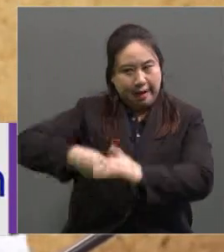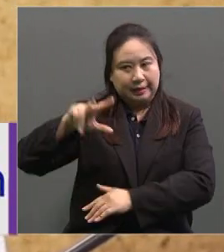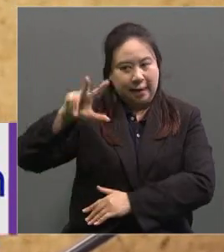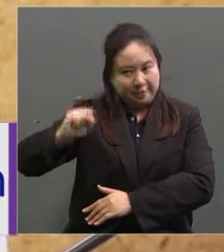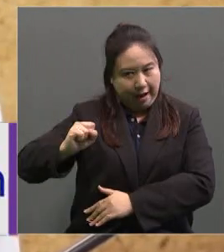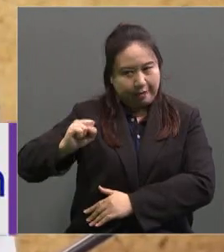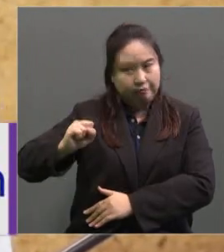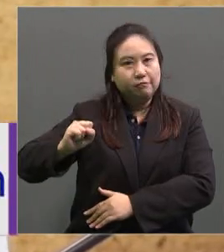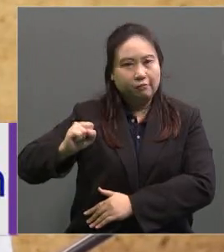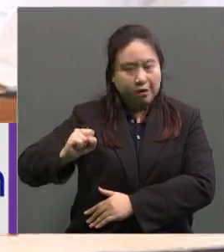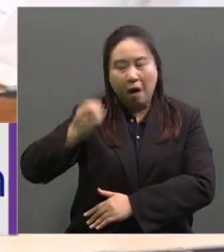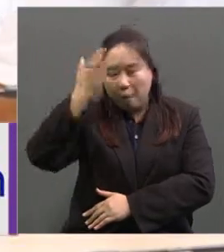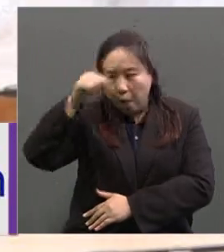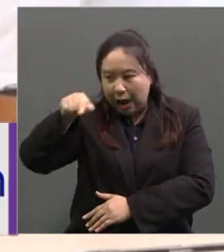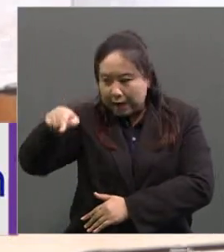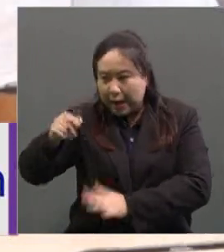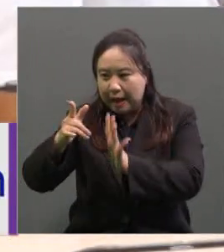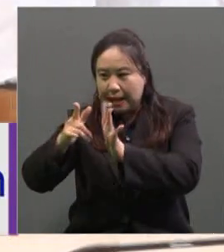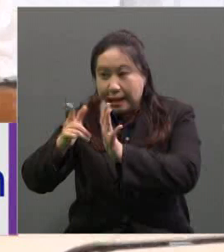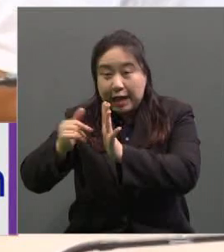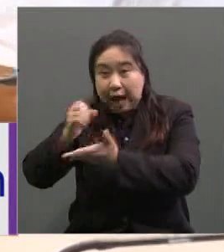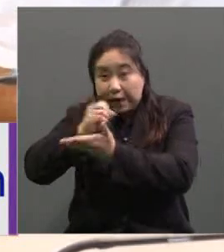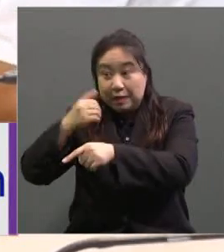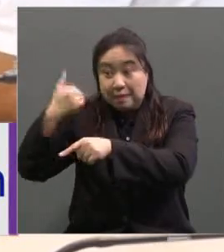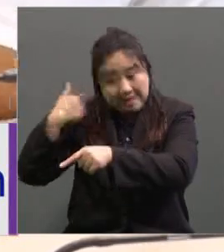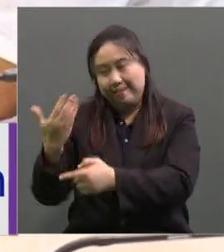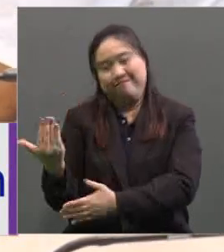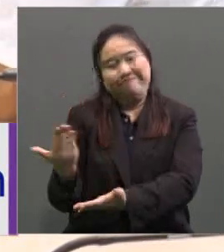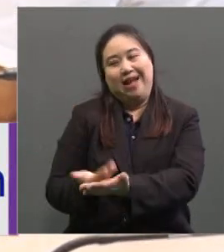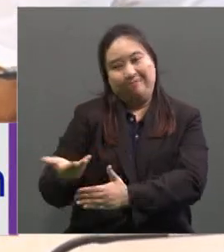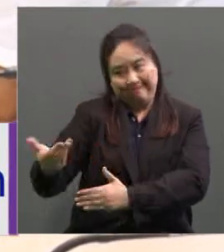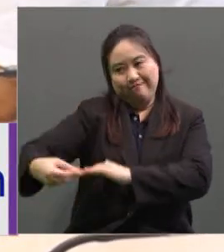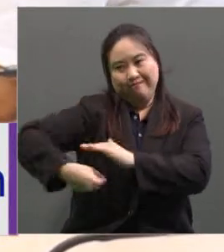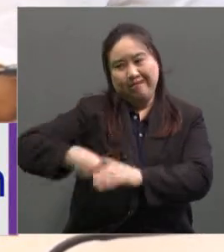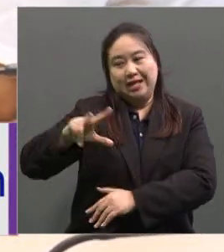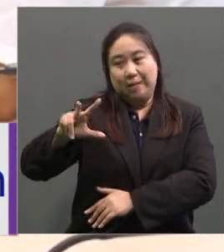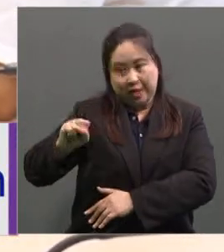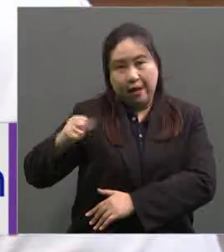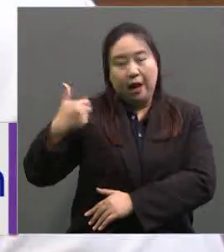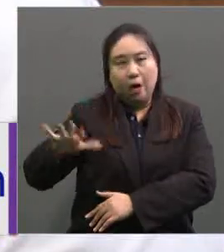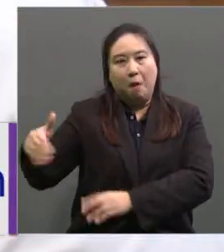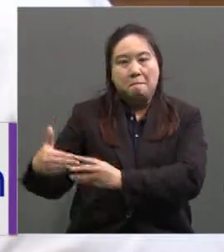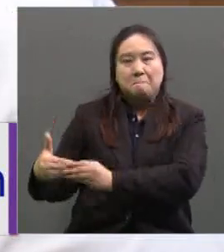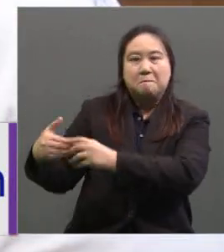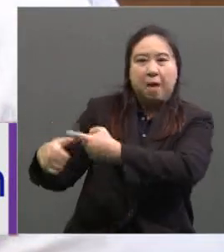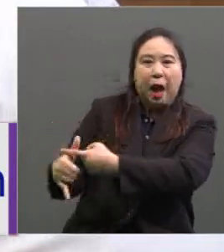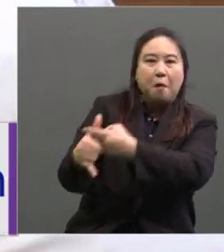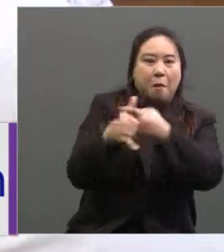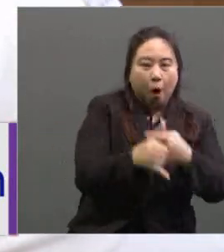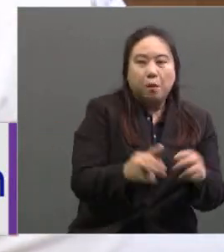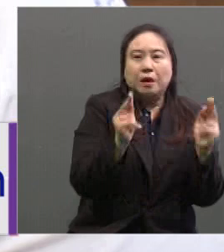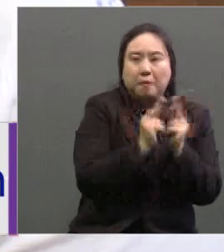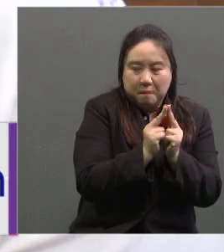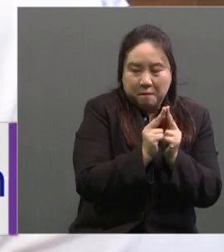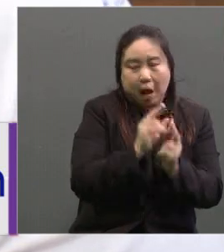กับข้อหาครอบครองเคตามีนแล้วก็บอกว่ายังมีการพาเธอเนี่ยไปล่วงละเมิดทางเพศแล้วก็ขู่จะเรียกรับ